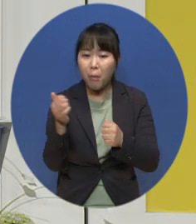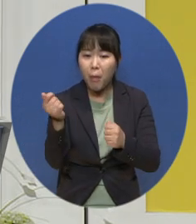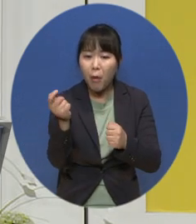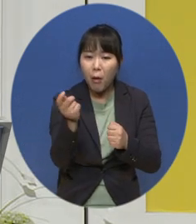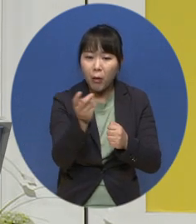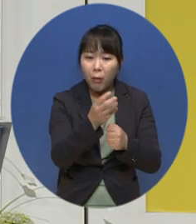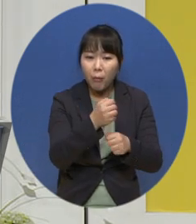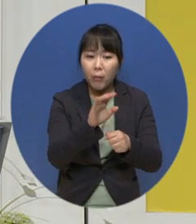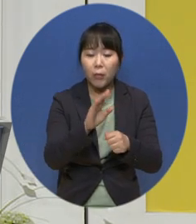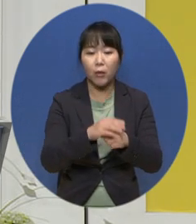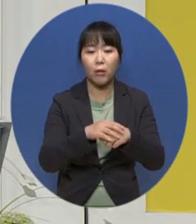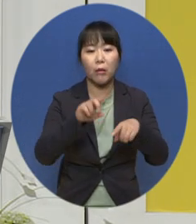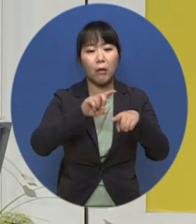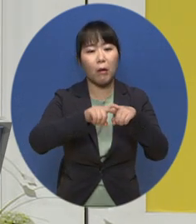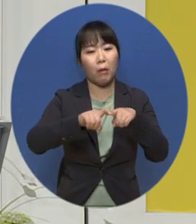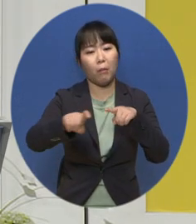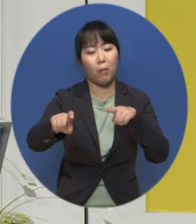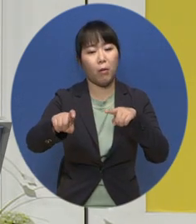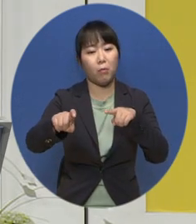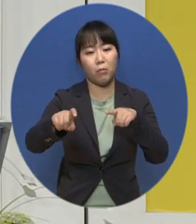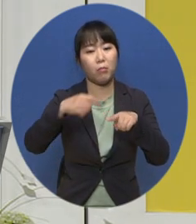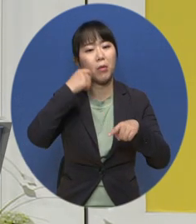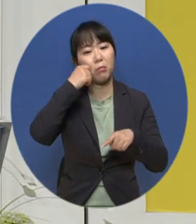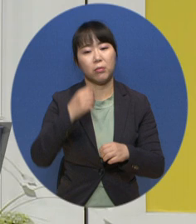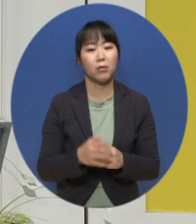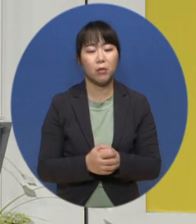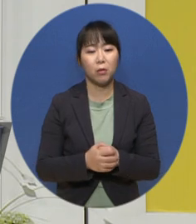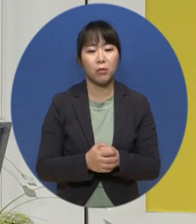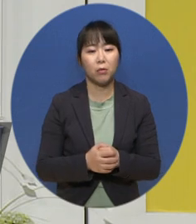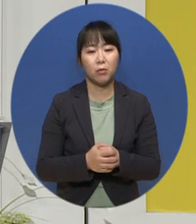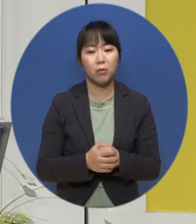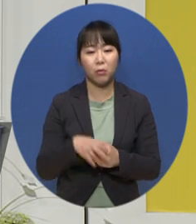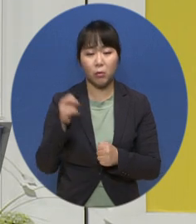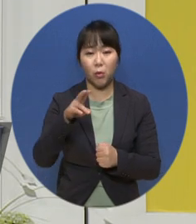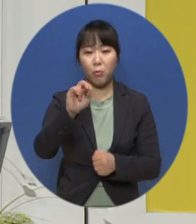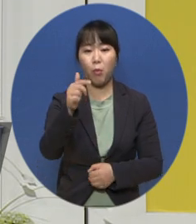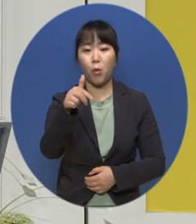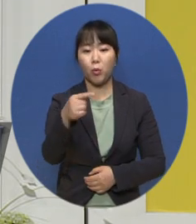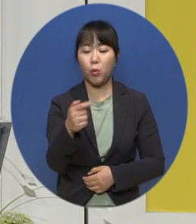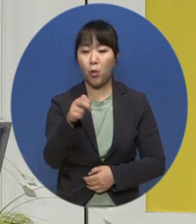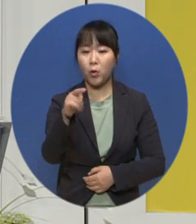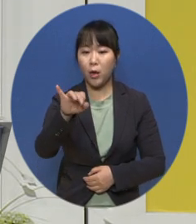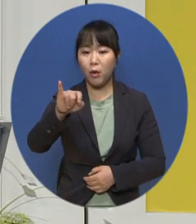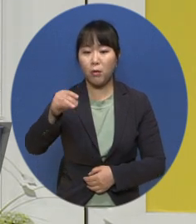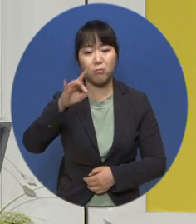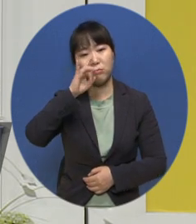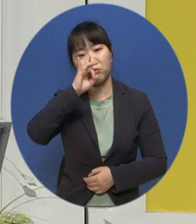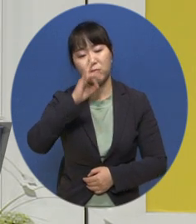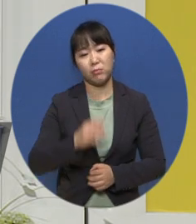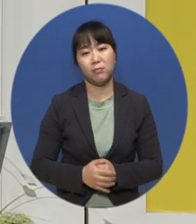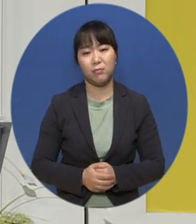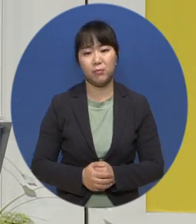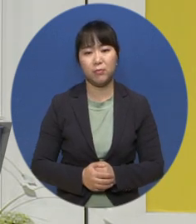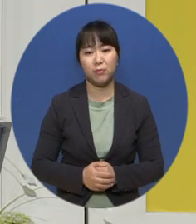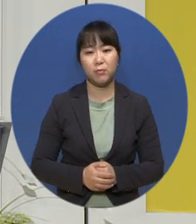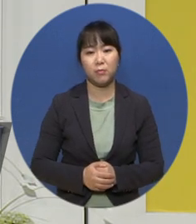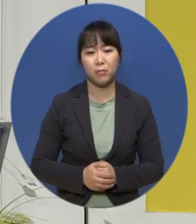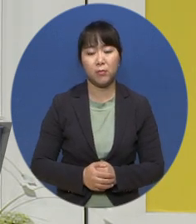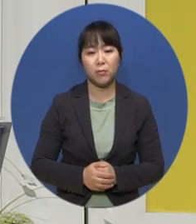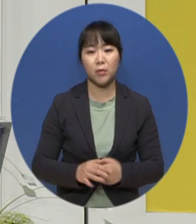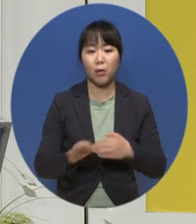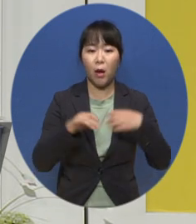케이블 간 못 놓고 합니다 그다음 모노레일 도 못 놓고 해요 그러면은